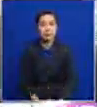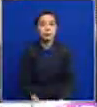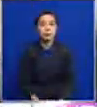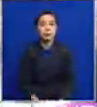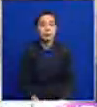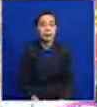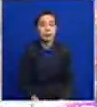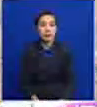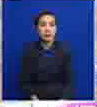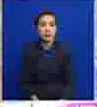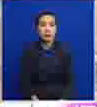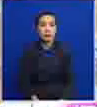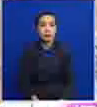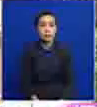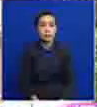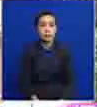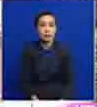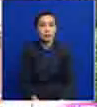ย